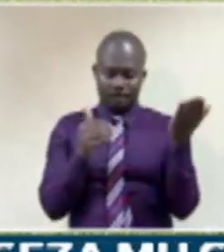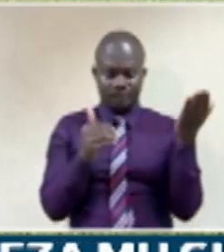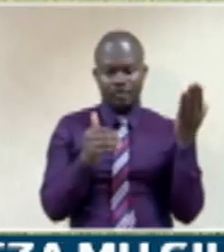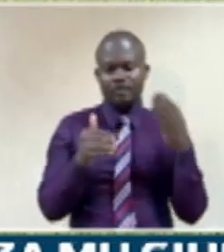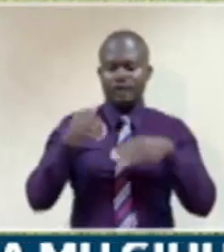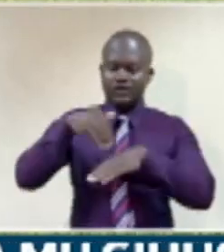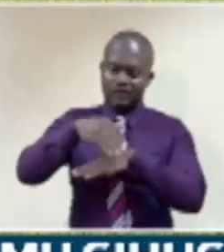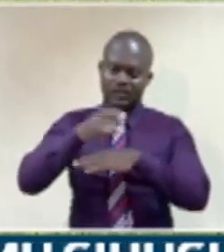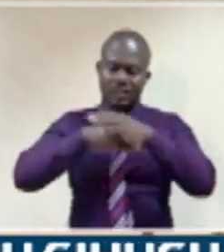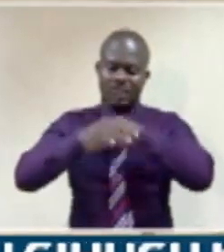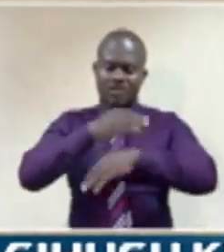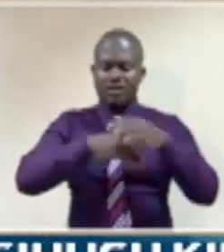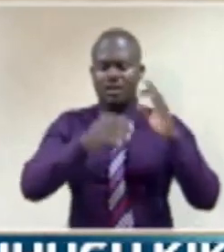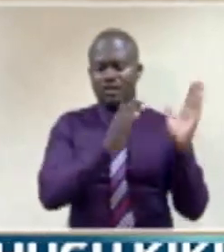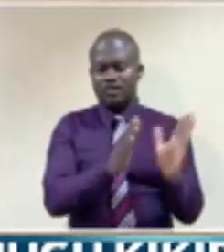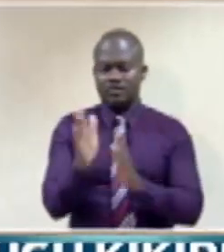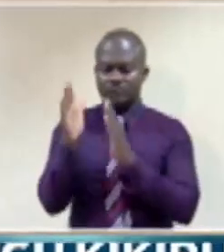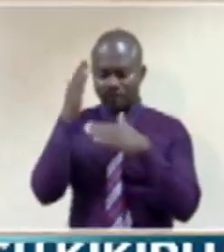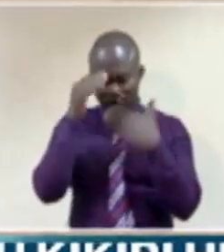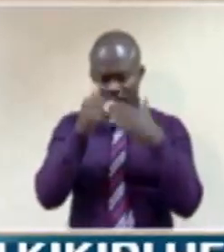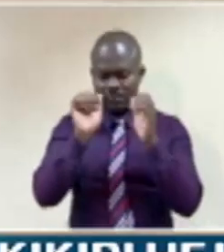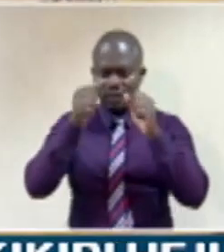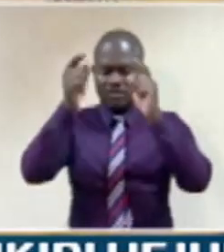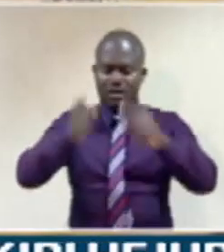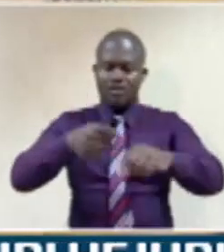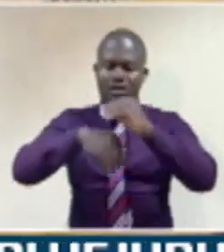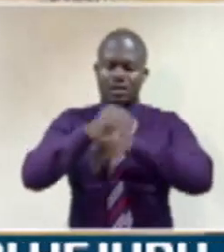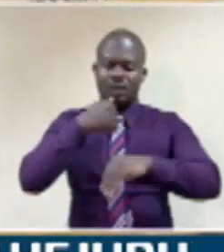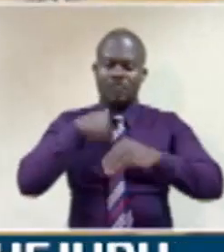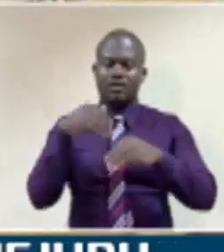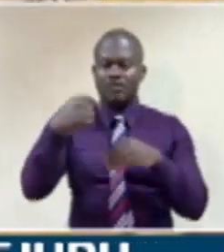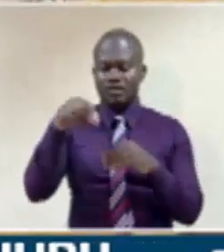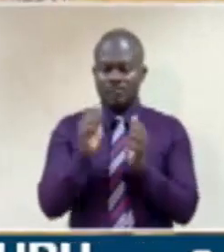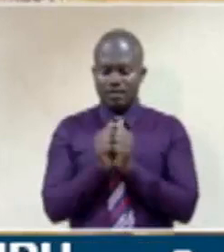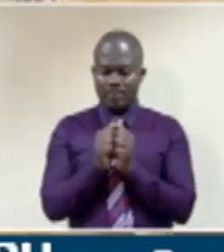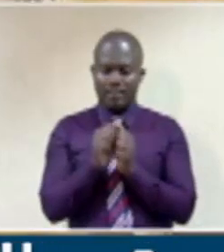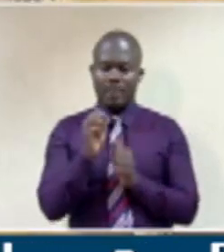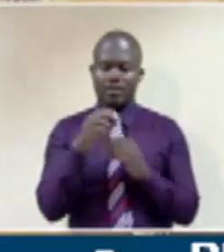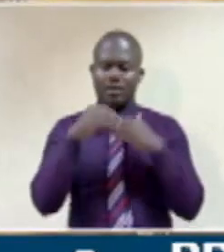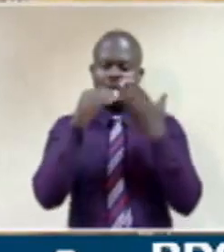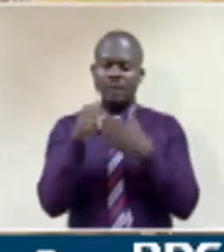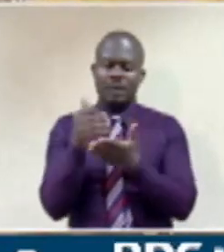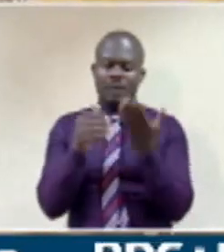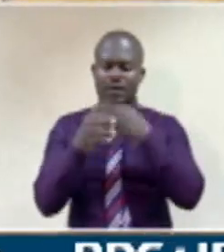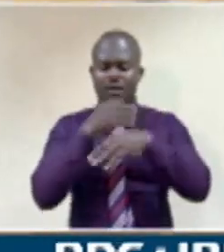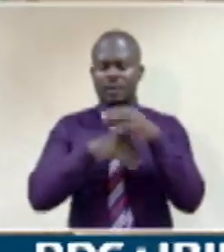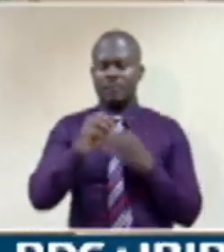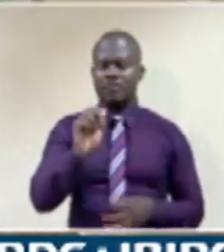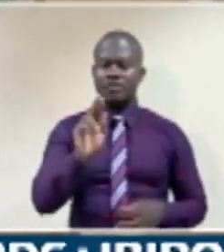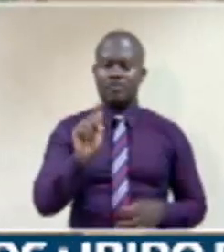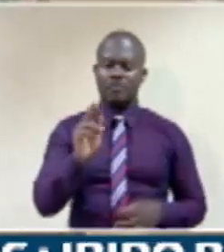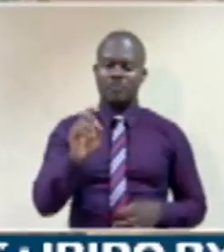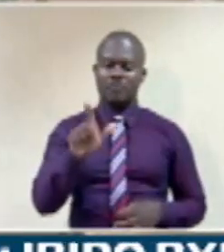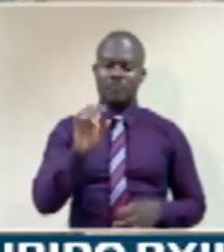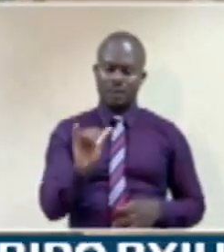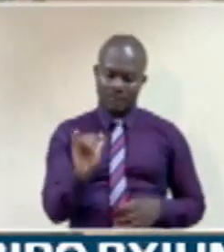ugemurwa ku ruganda ruwutunganya kugira ngo ugere ku isoko ufite ubuziranenge. Umuyobozi w'uruganda Mukunguri Rice